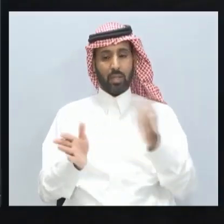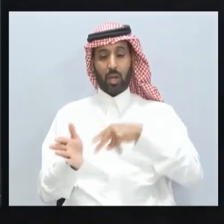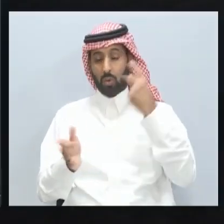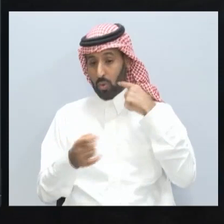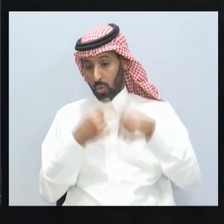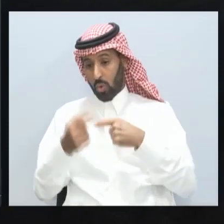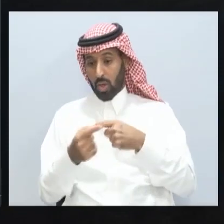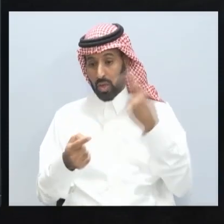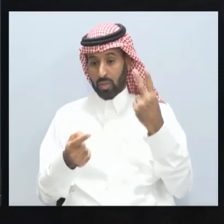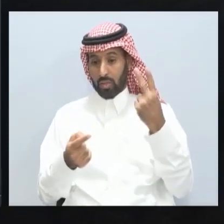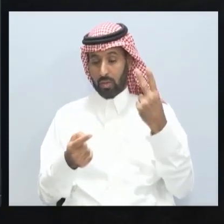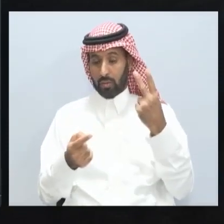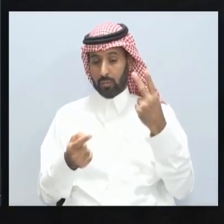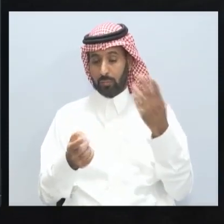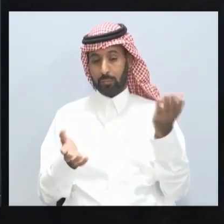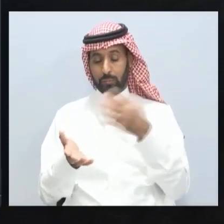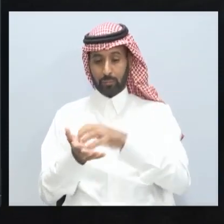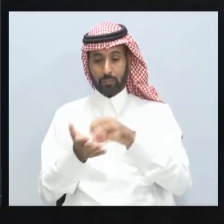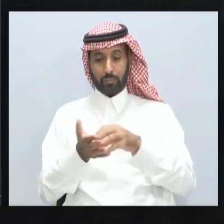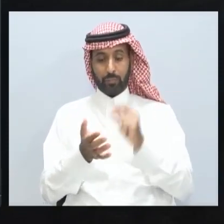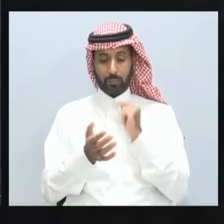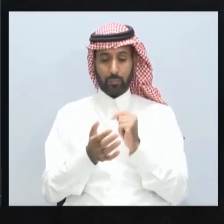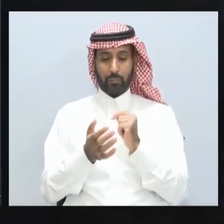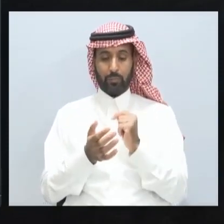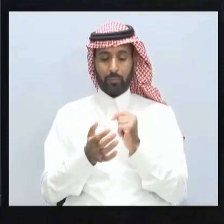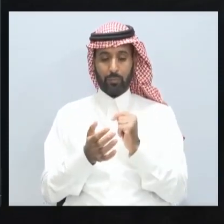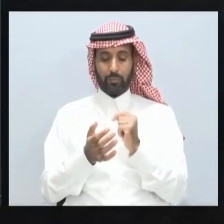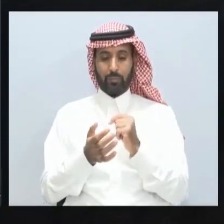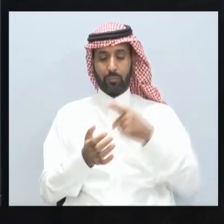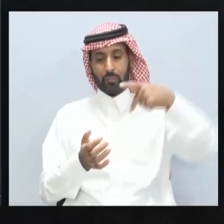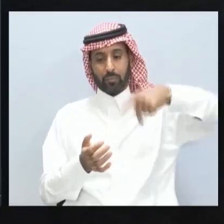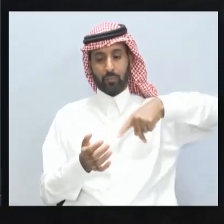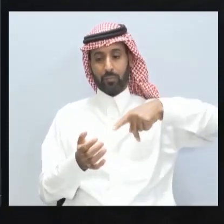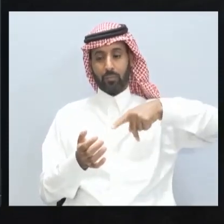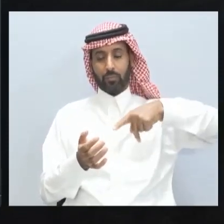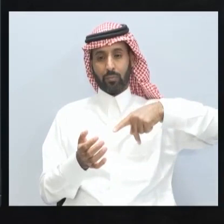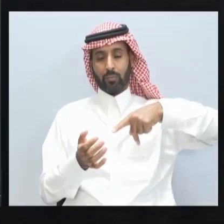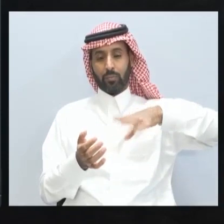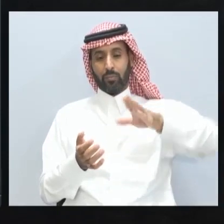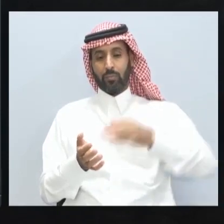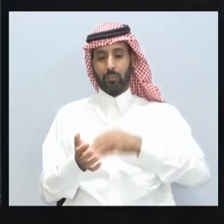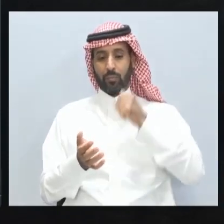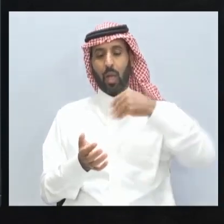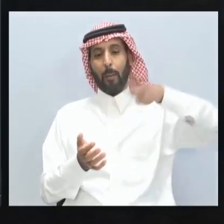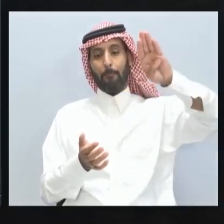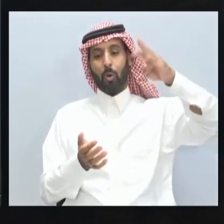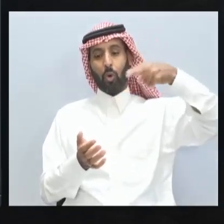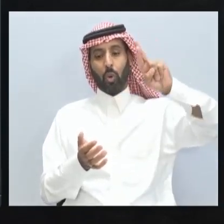الثانيه وهنا في مجموعه في فئه البي في عنصر البورون